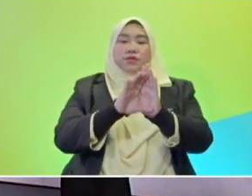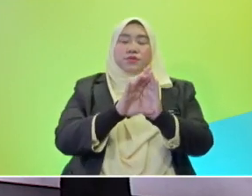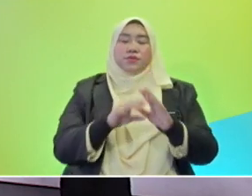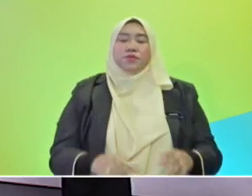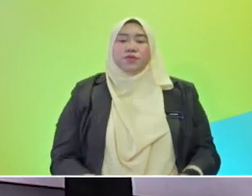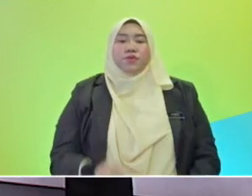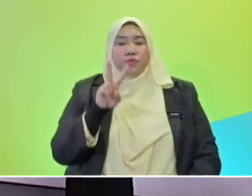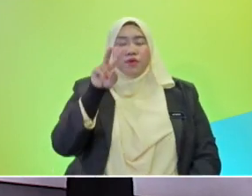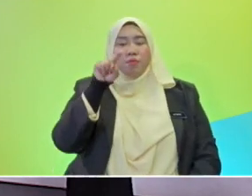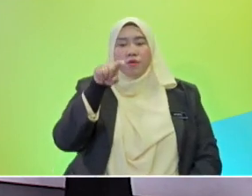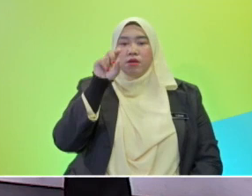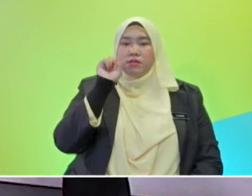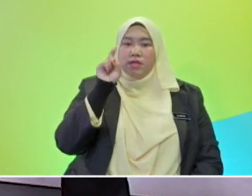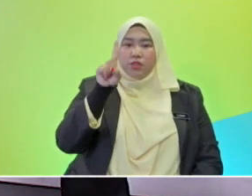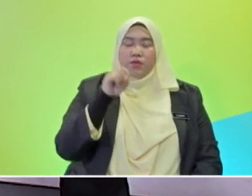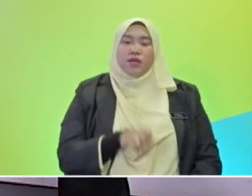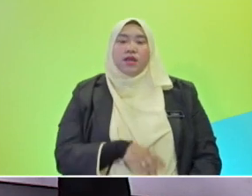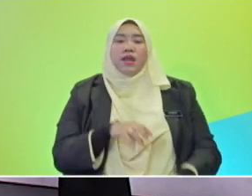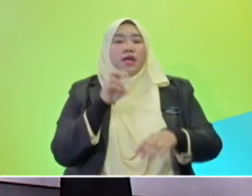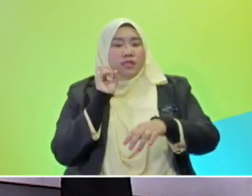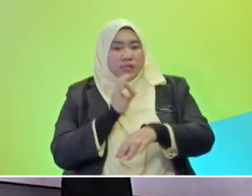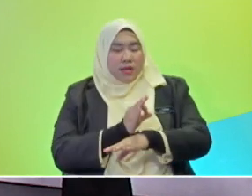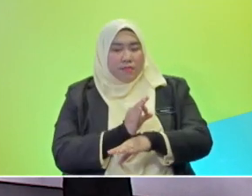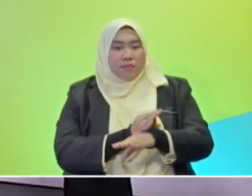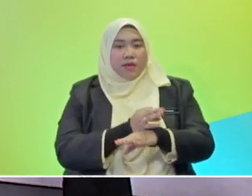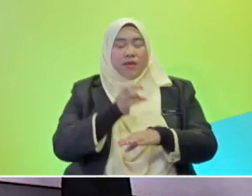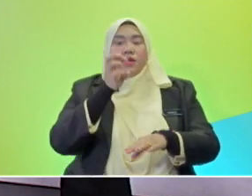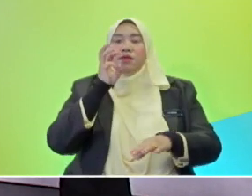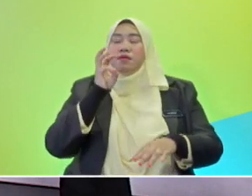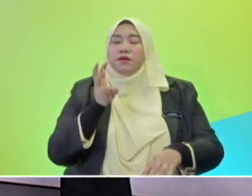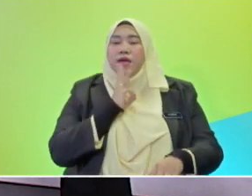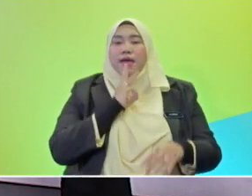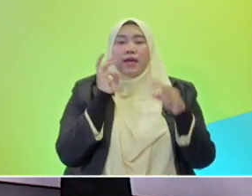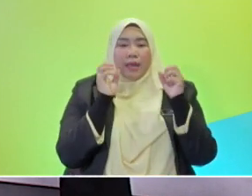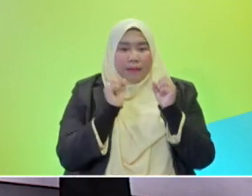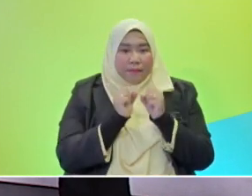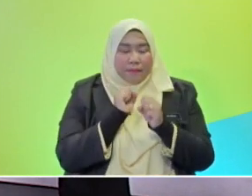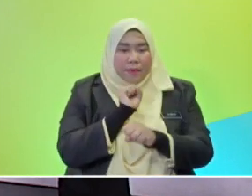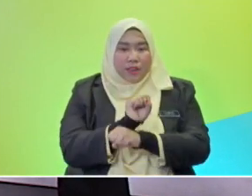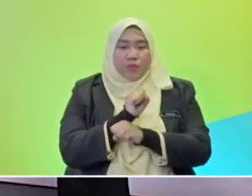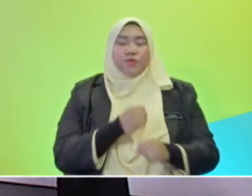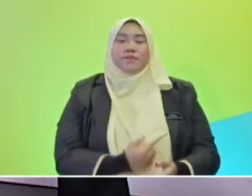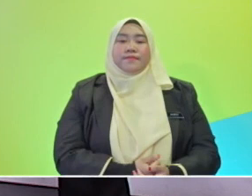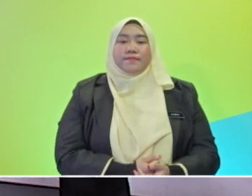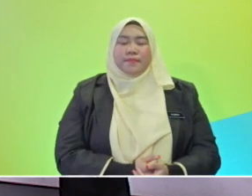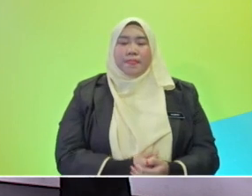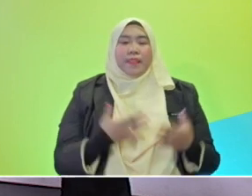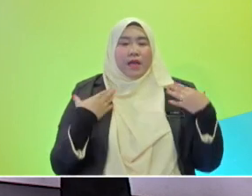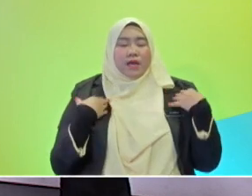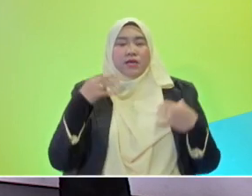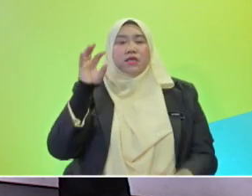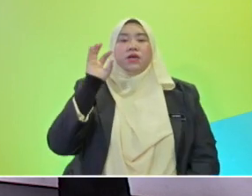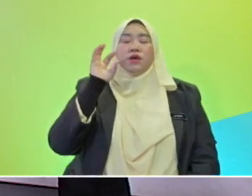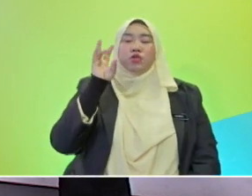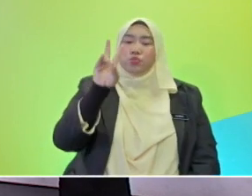puluhan satu yaitu zaman Eski ataupun tajuk tersebut terdapat 7 SP